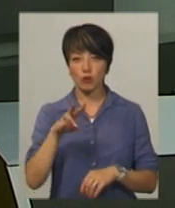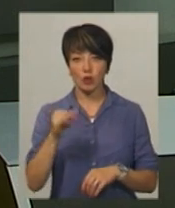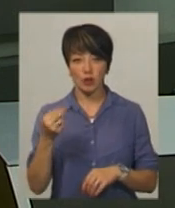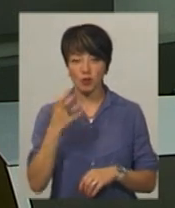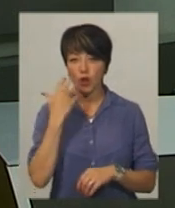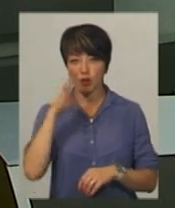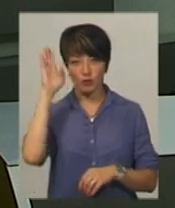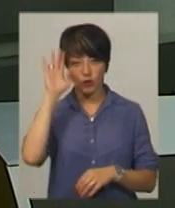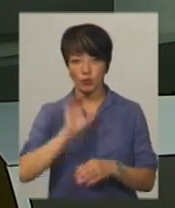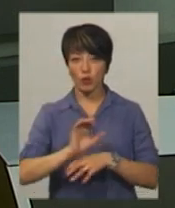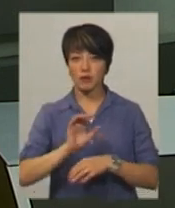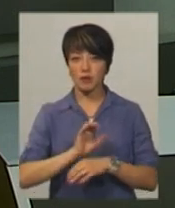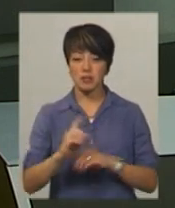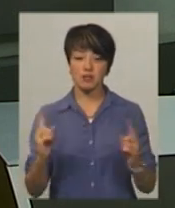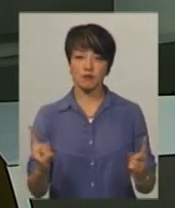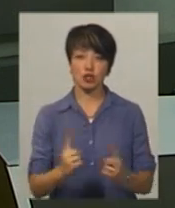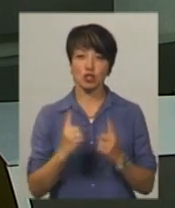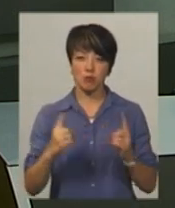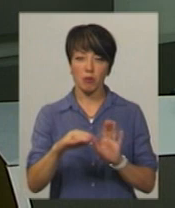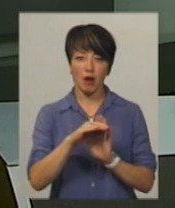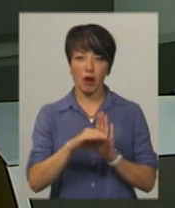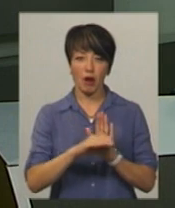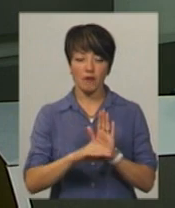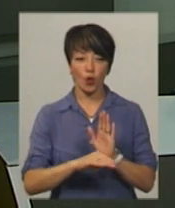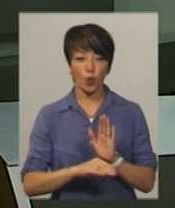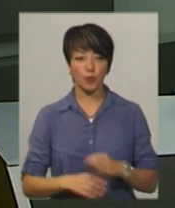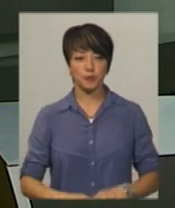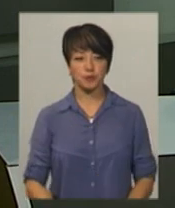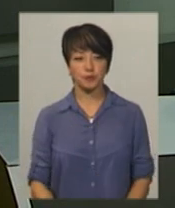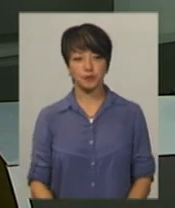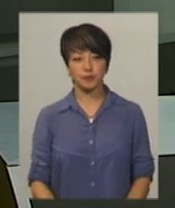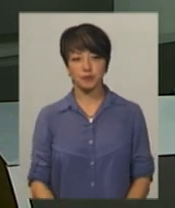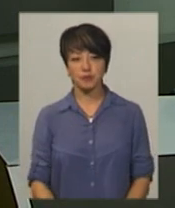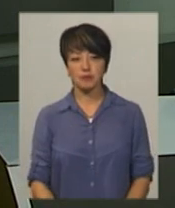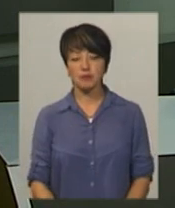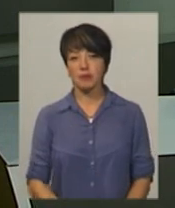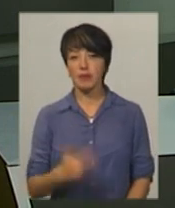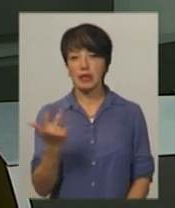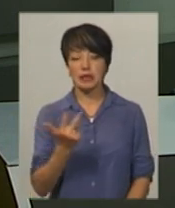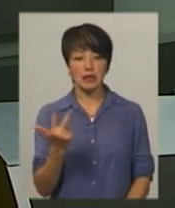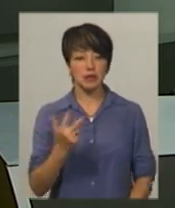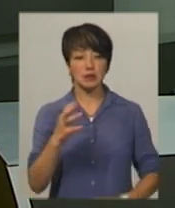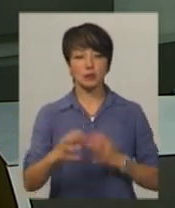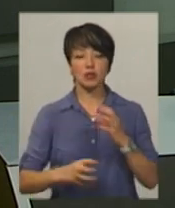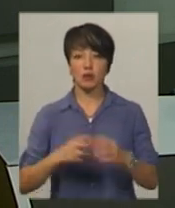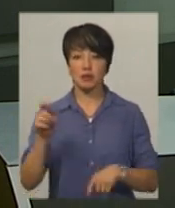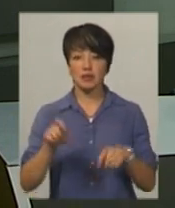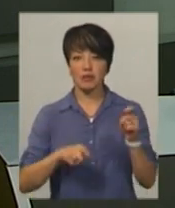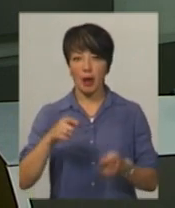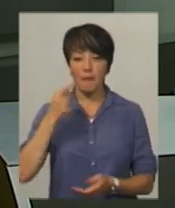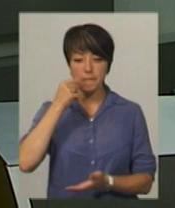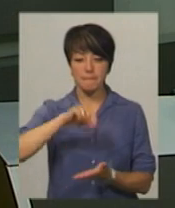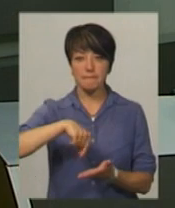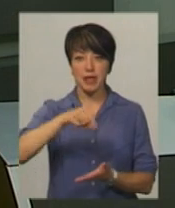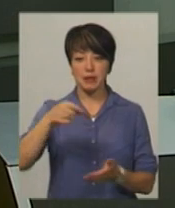липня, гарячу воду подаватимуть за звичним графіком, додає Володимир Скалій. Третій міжнародний фестиваль «Меди Прикарпаття»